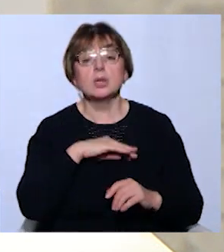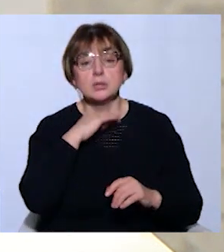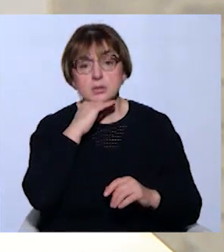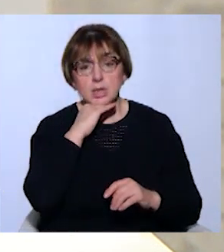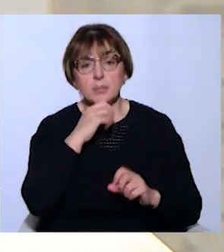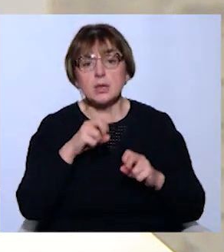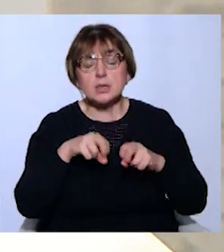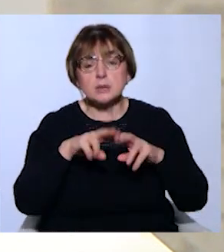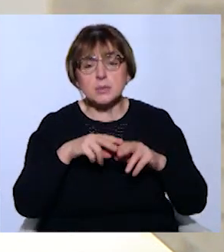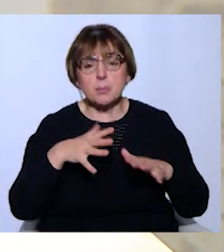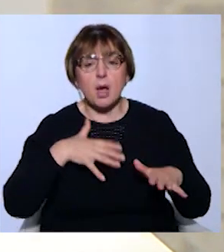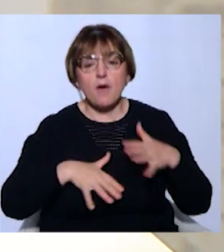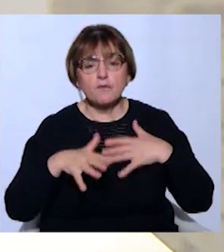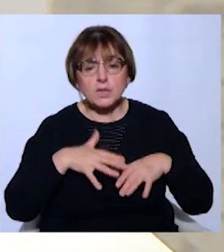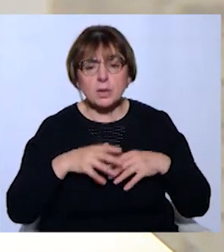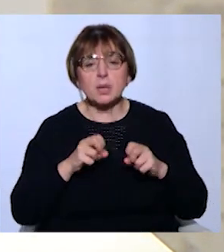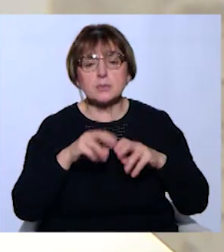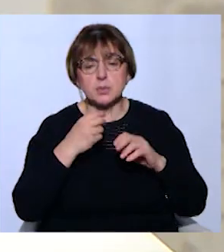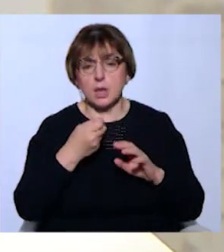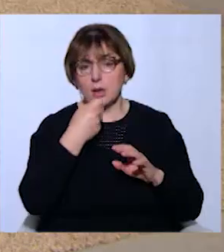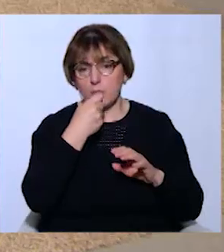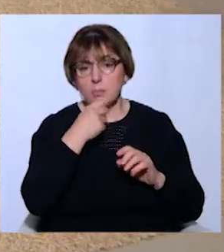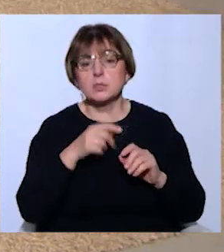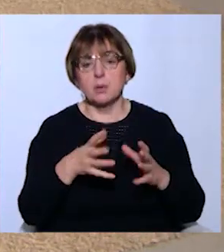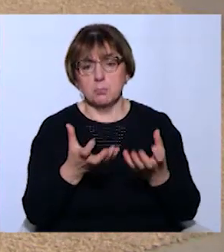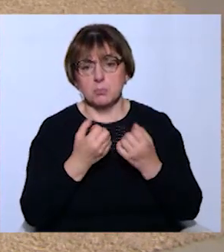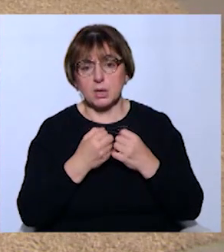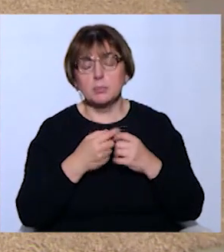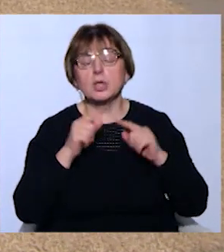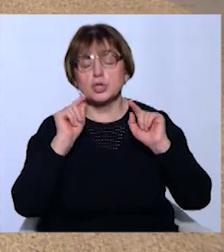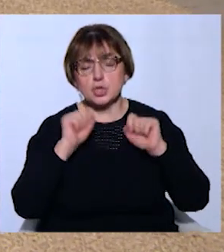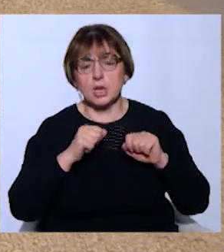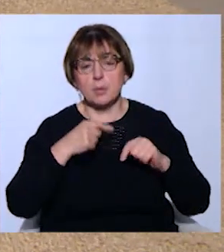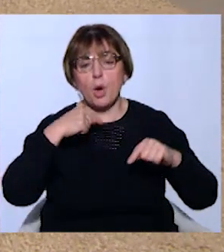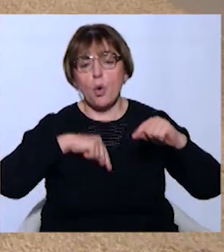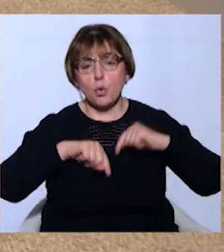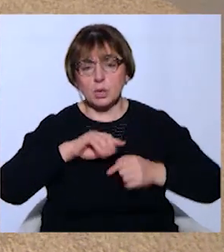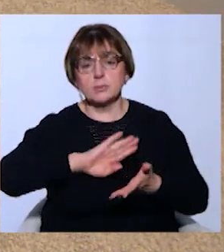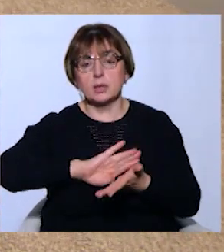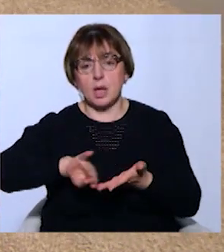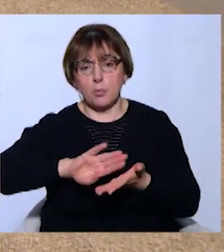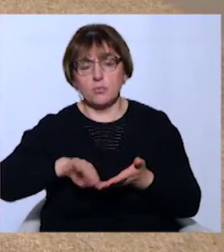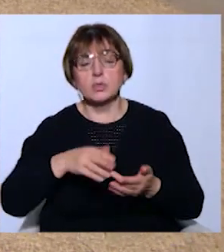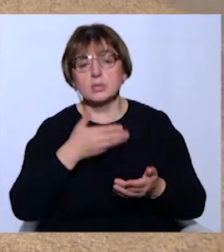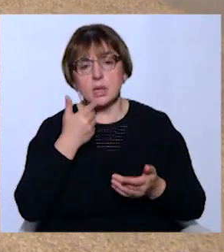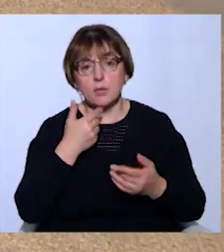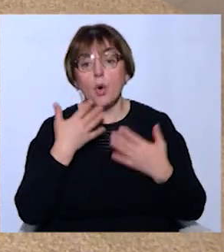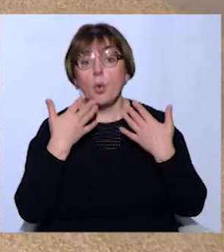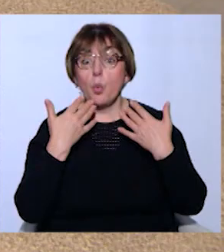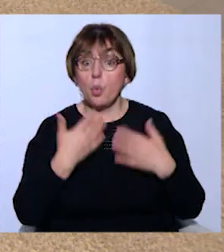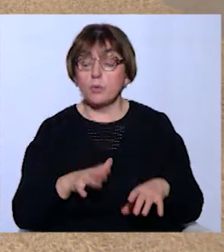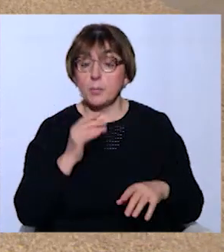საკმარისია სპეციალური ვიტამინების და სპეციალური კვების მიღება და გამოდის ორგანიზმიდან ეს ყველაფერი და აი როდესაც უკვე